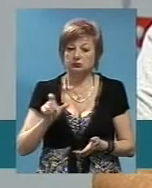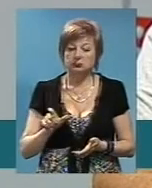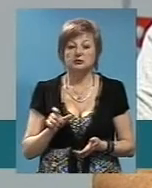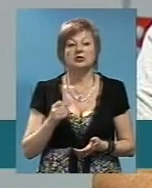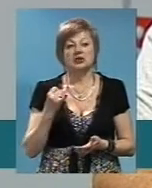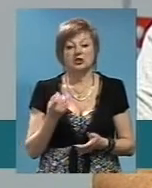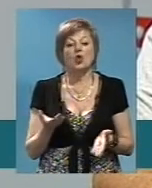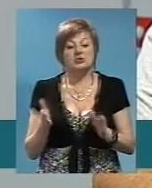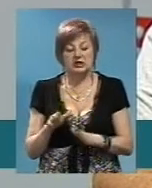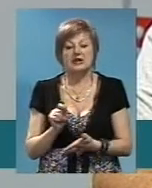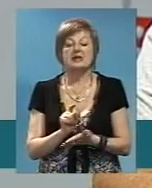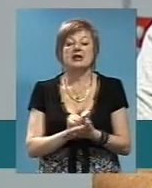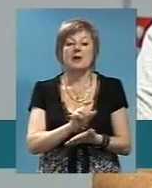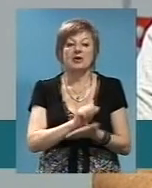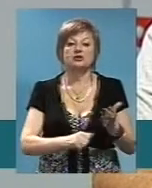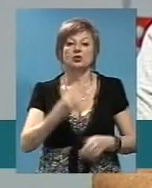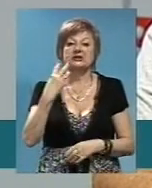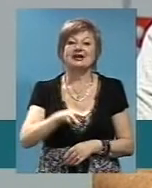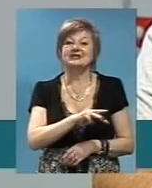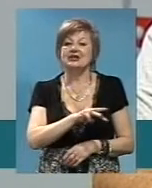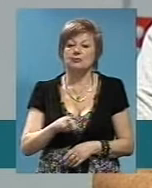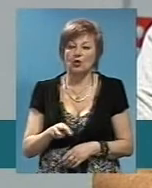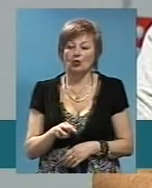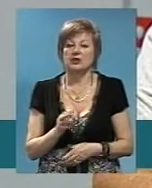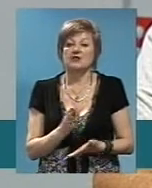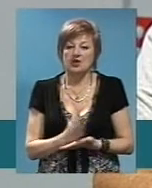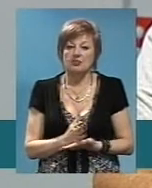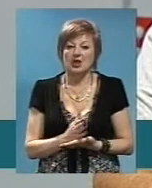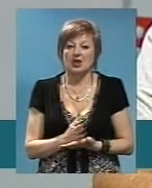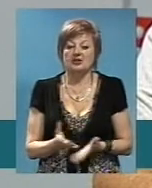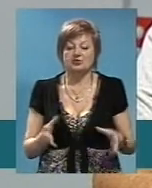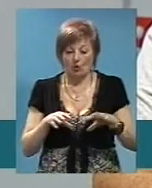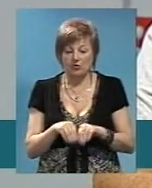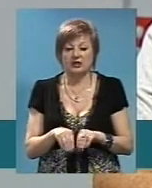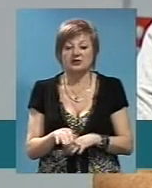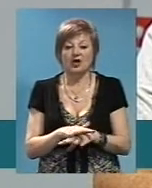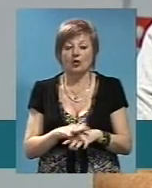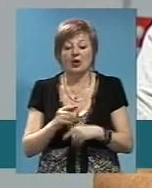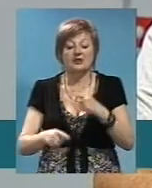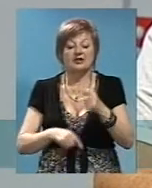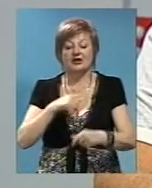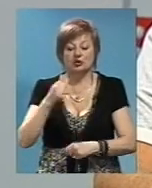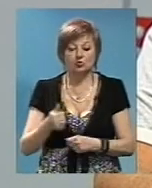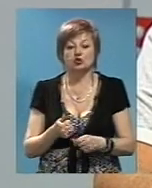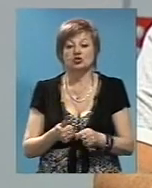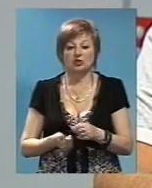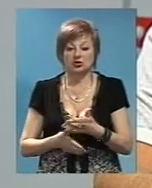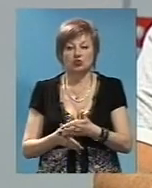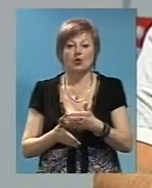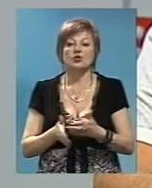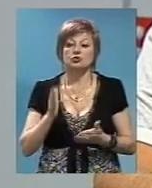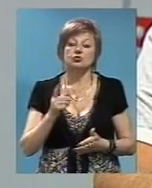податки. Сьогодні ми маємо 30 мільйонів в місті, міська об'єднана громада на наступного року субвенцію ми будемо мати